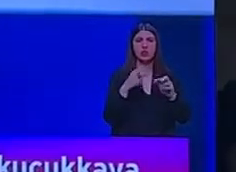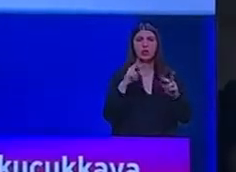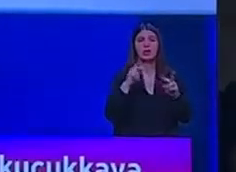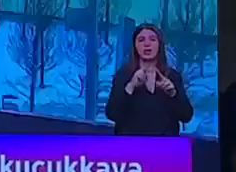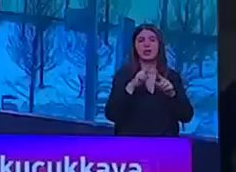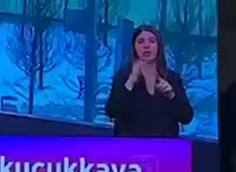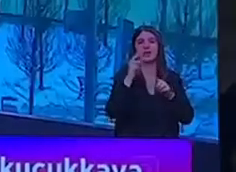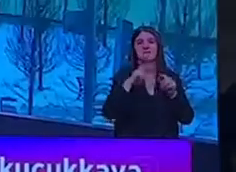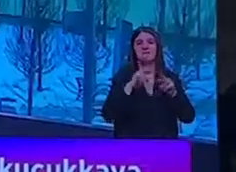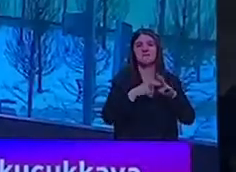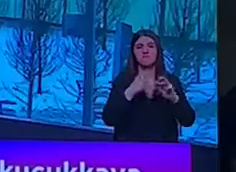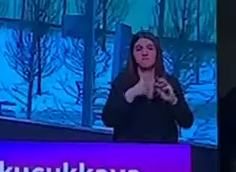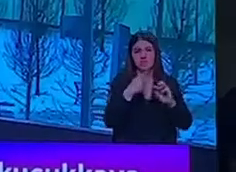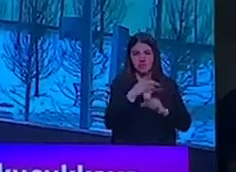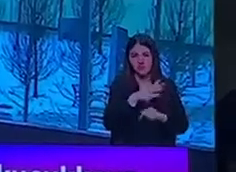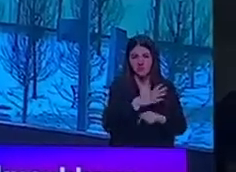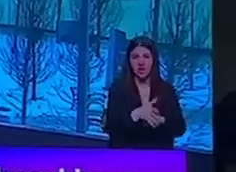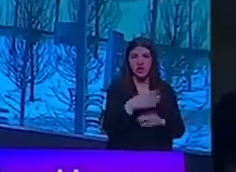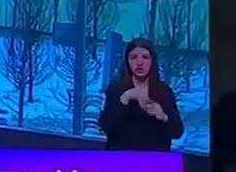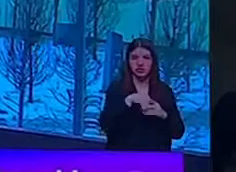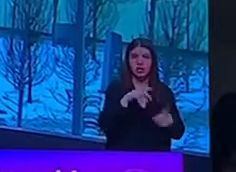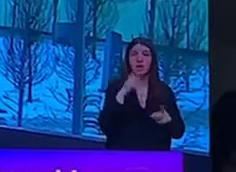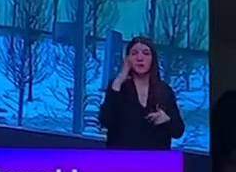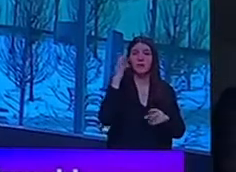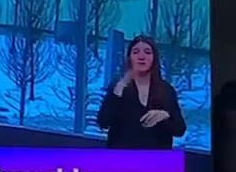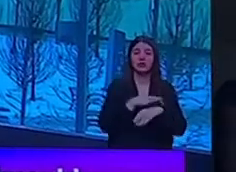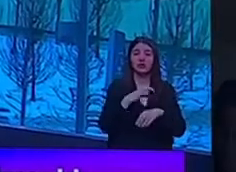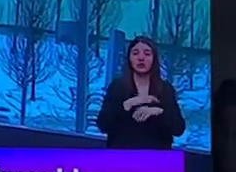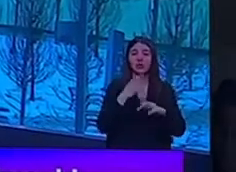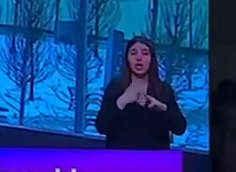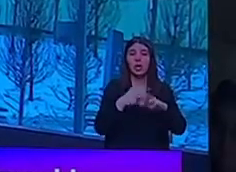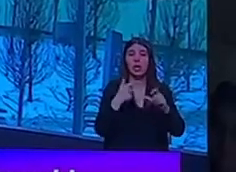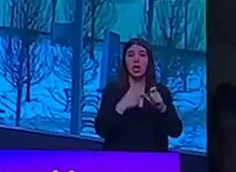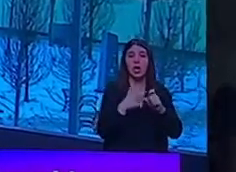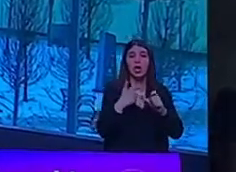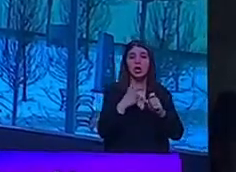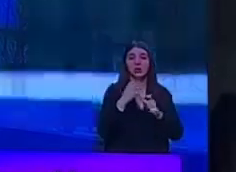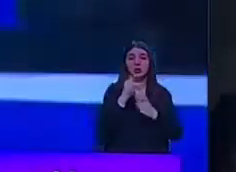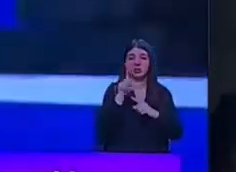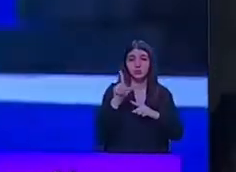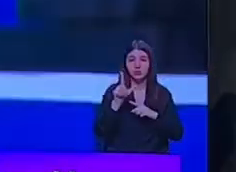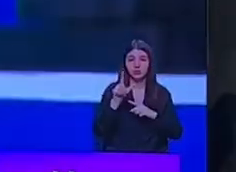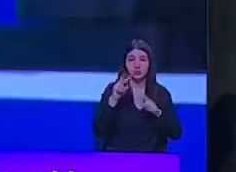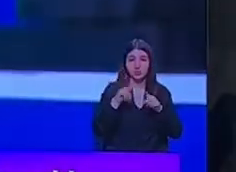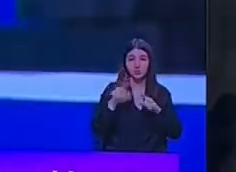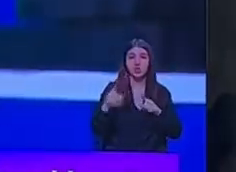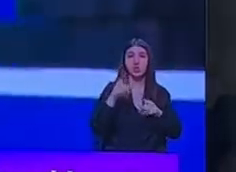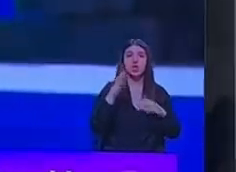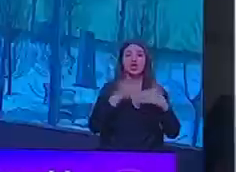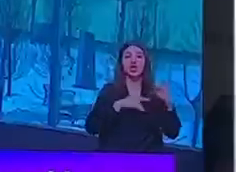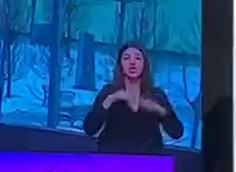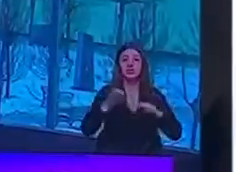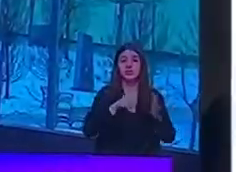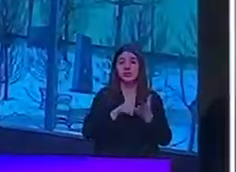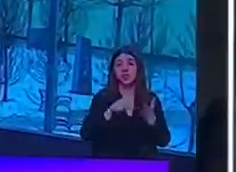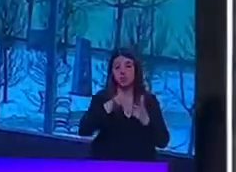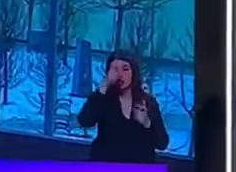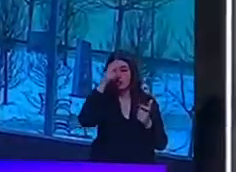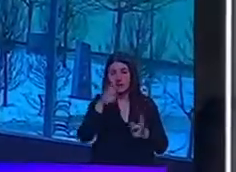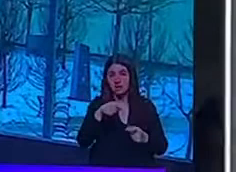Çengül ve Profesör Doktor Ergül Toğrul, Türkiye'de İnşaat Mühendisliği Tarihi.